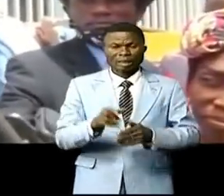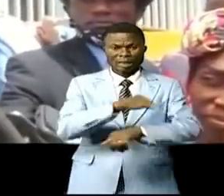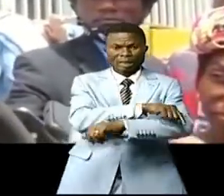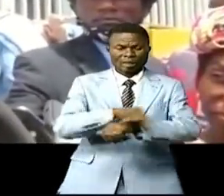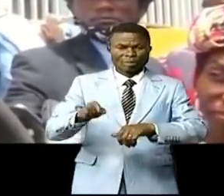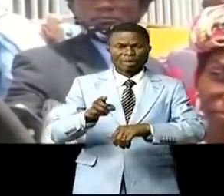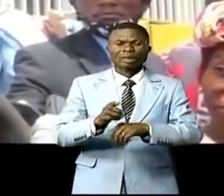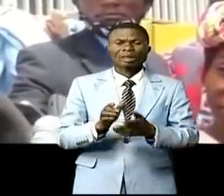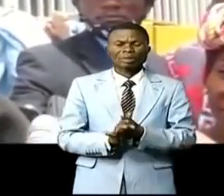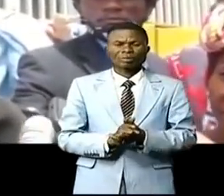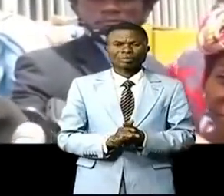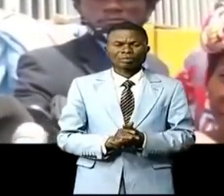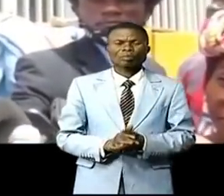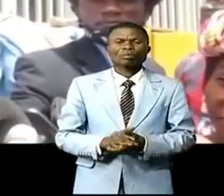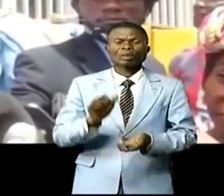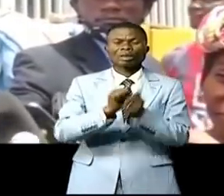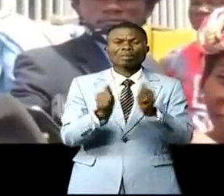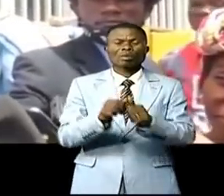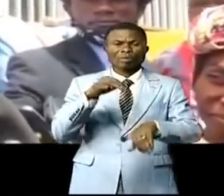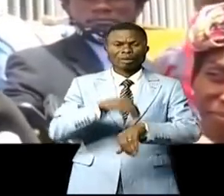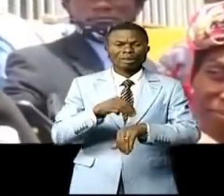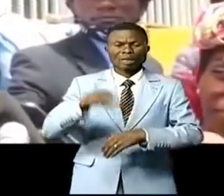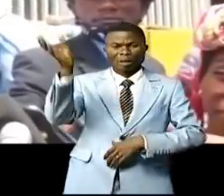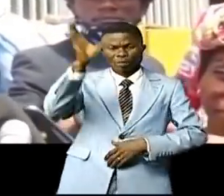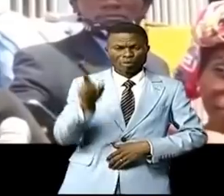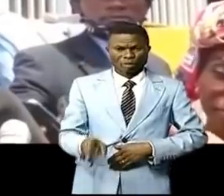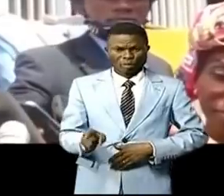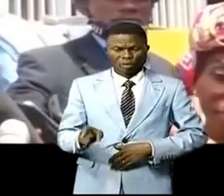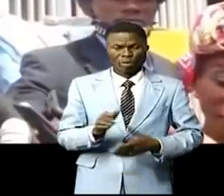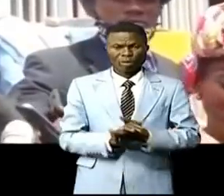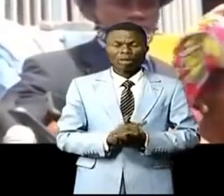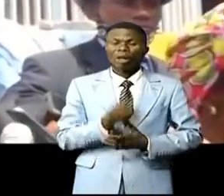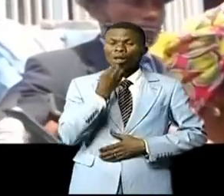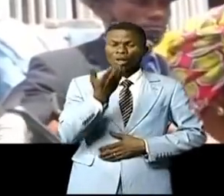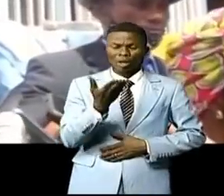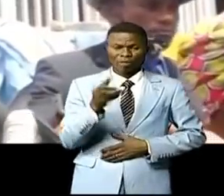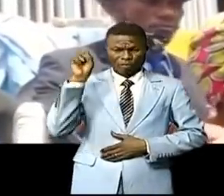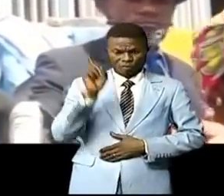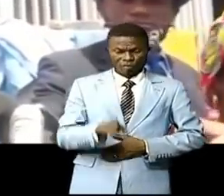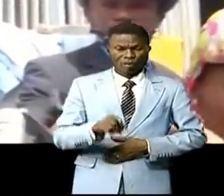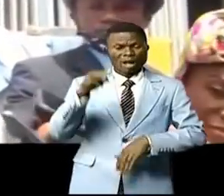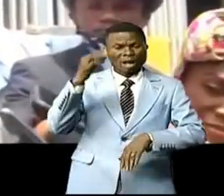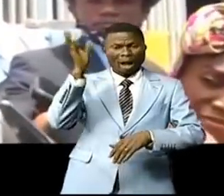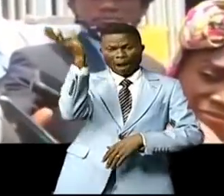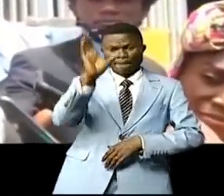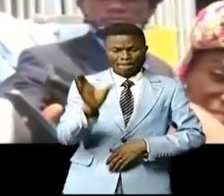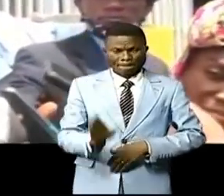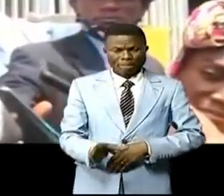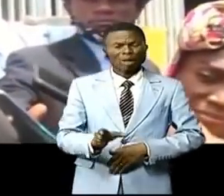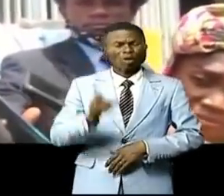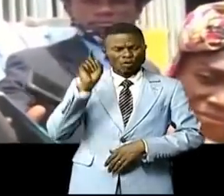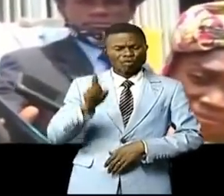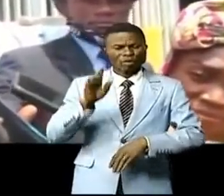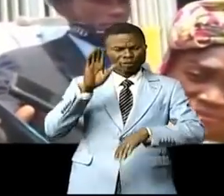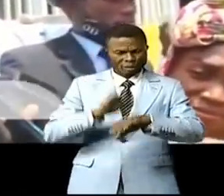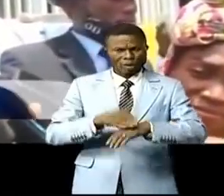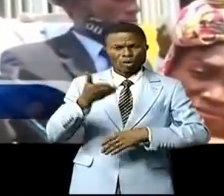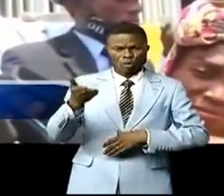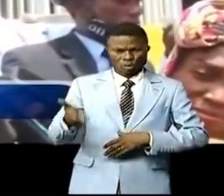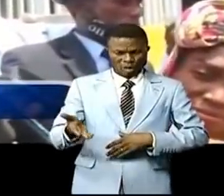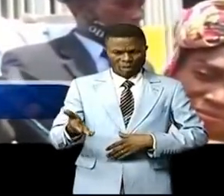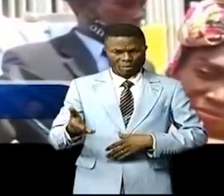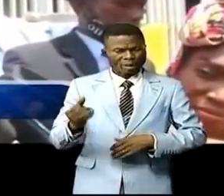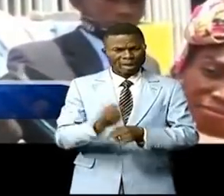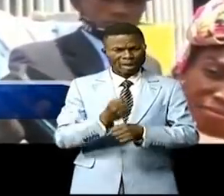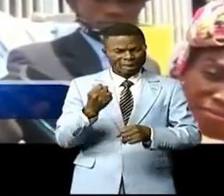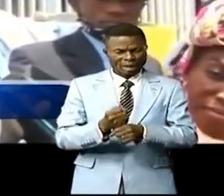administratif de la régie financière du Congo central. C'est-à-dire, quand on est venu ici, je ne peux rien faire sans